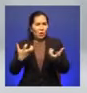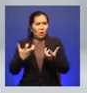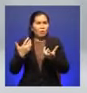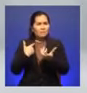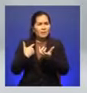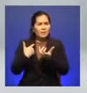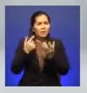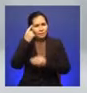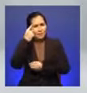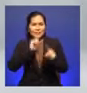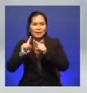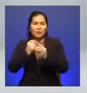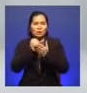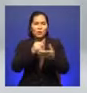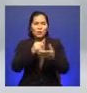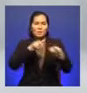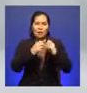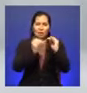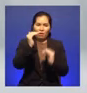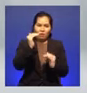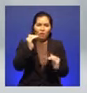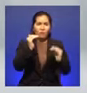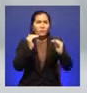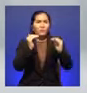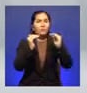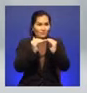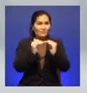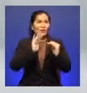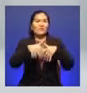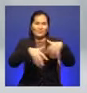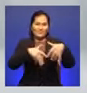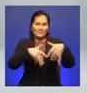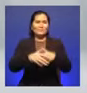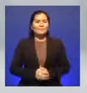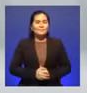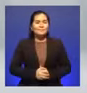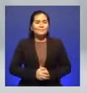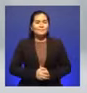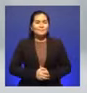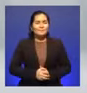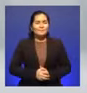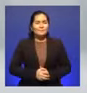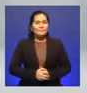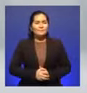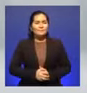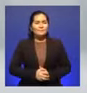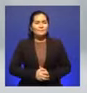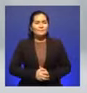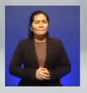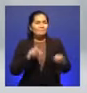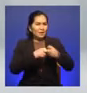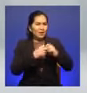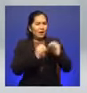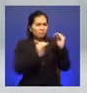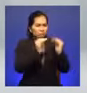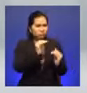การลดปัญหาความเหลื่อมล้ำที่เกิดในพื้นที่ตำบลแหวงด้วยนะคะปัญหาของความเหลื่อมล้ำในตำบลแหวงเนี่ยคิ